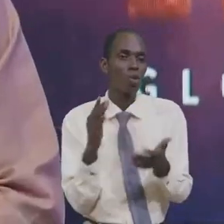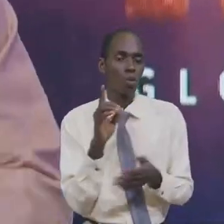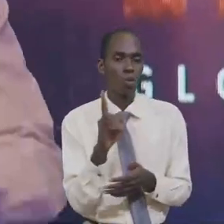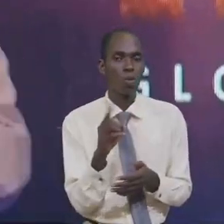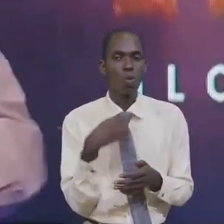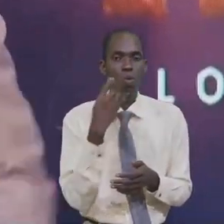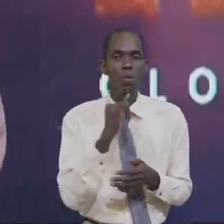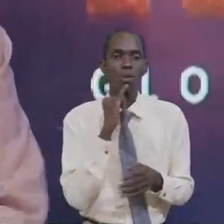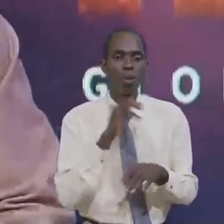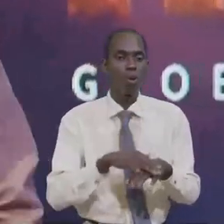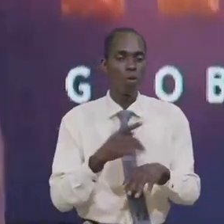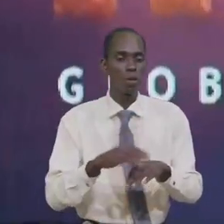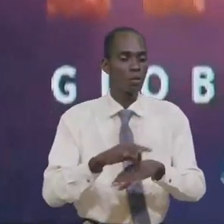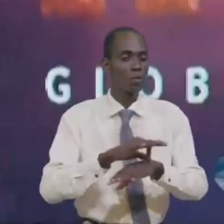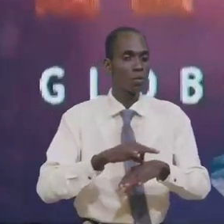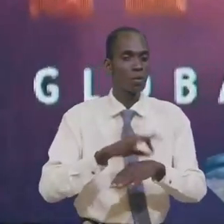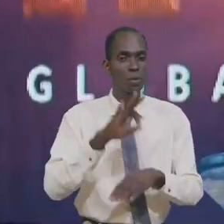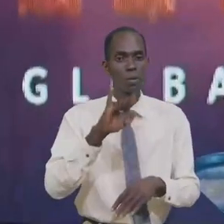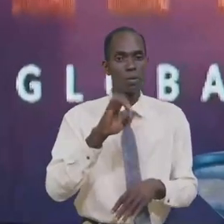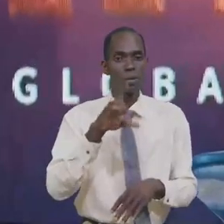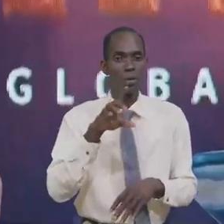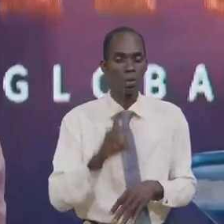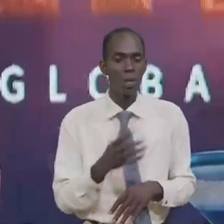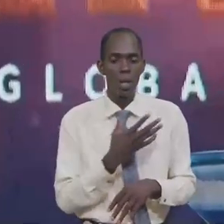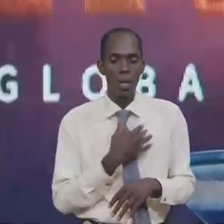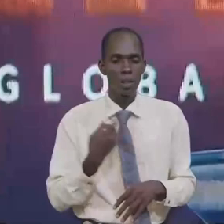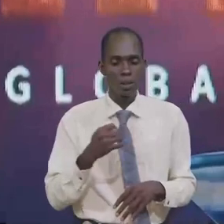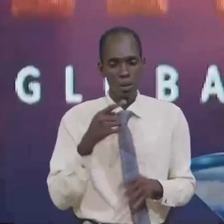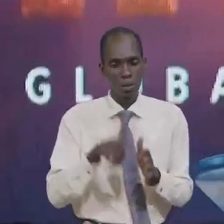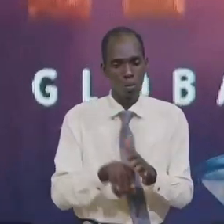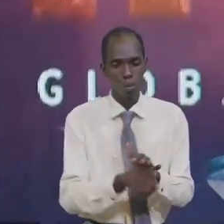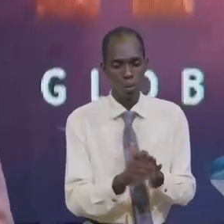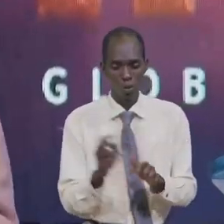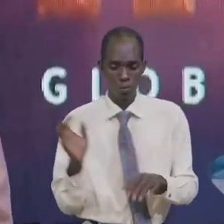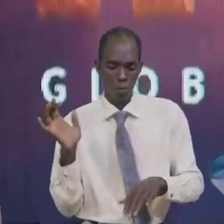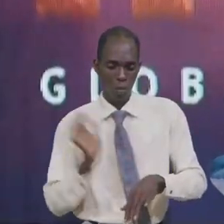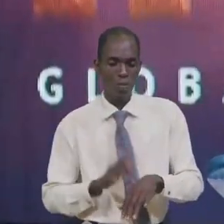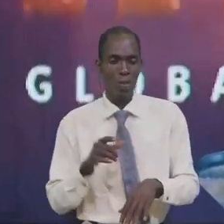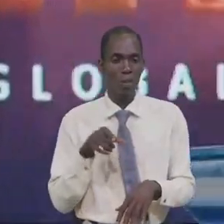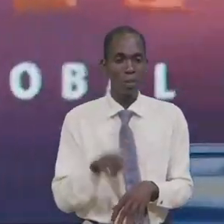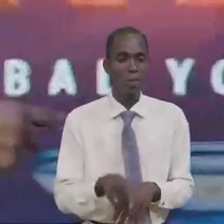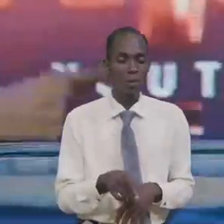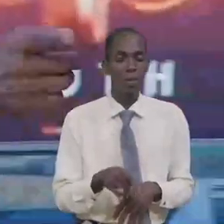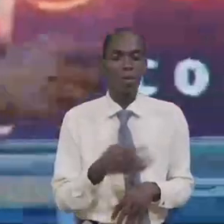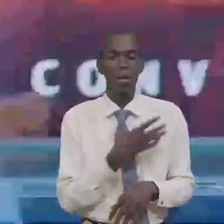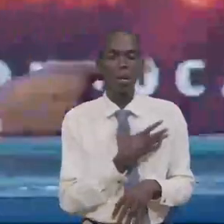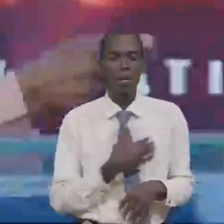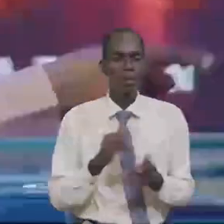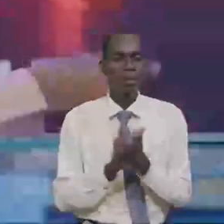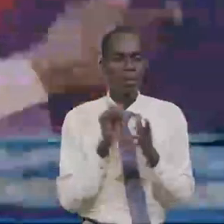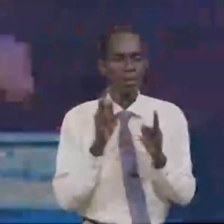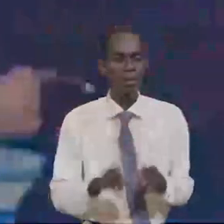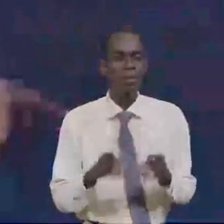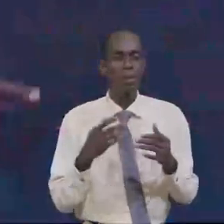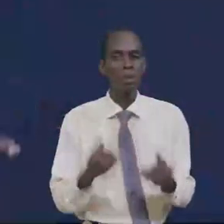champ il a été mordu par un serpent et parce que la terre mordu par un serpent dans le champ il a commencé à courir